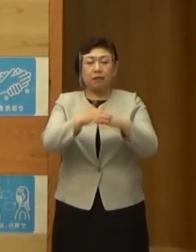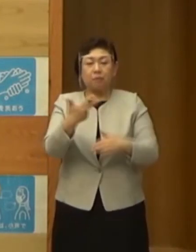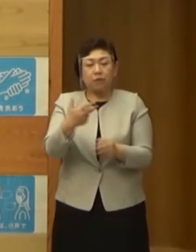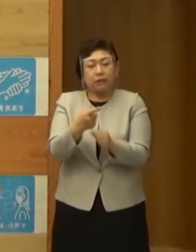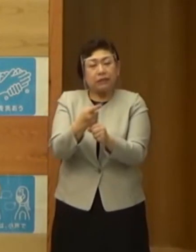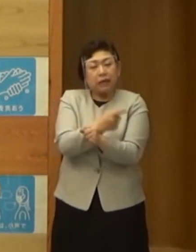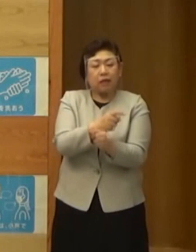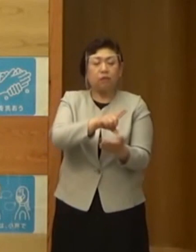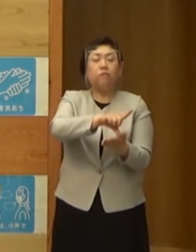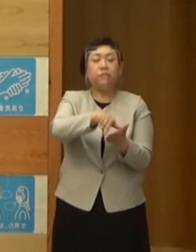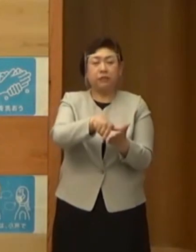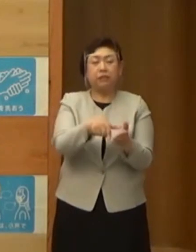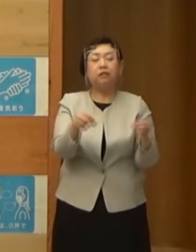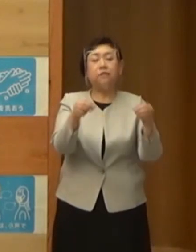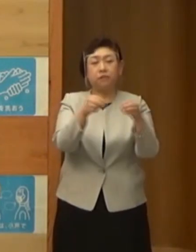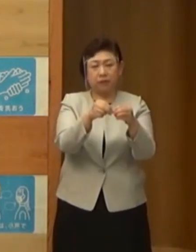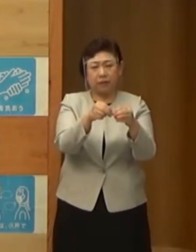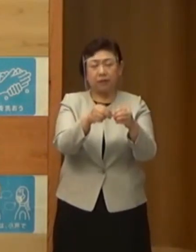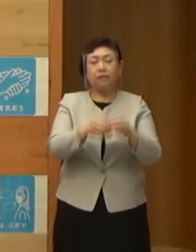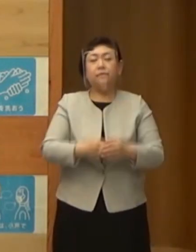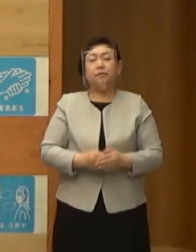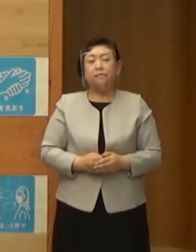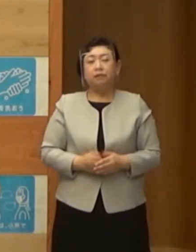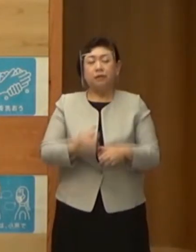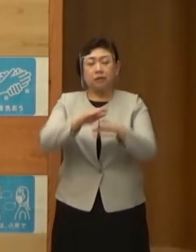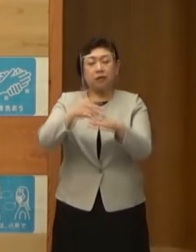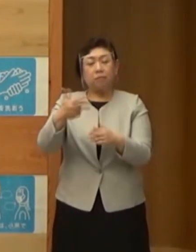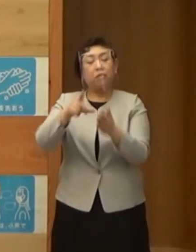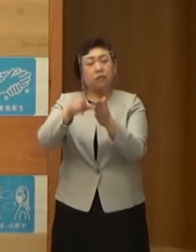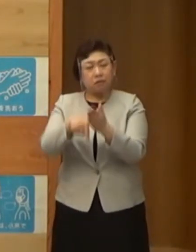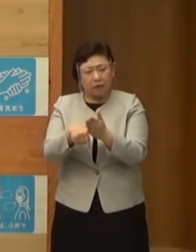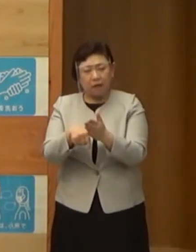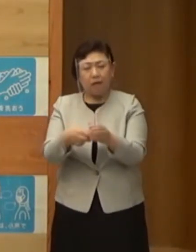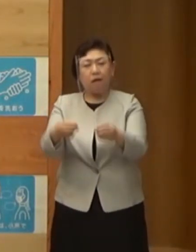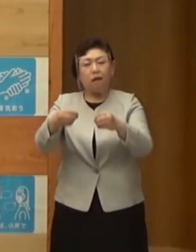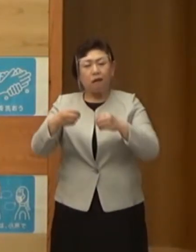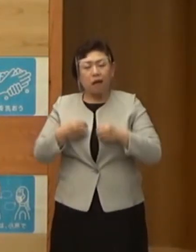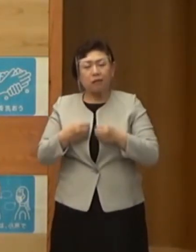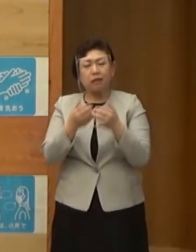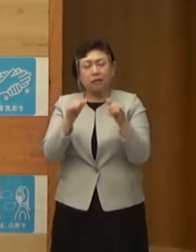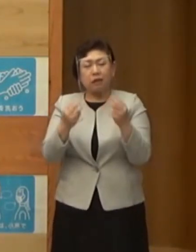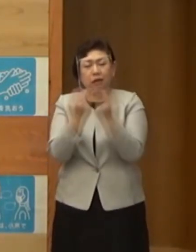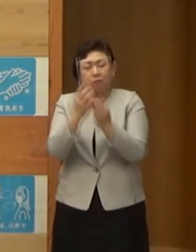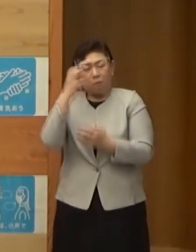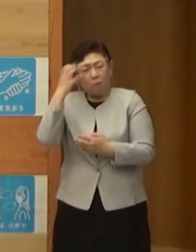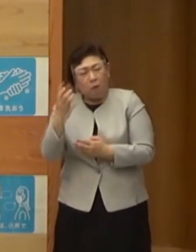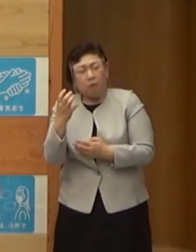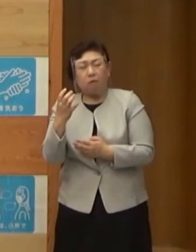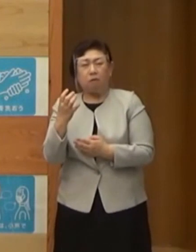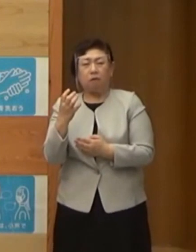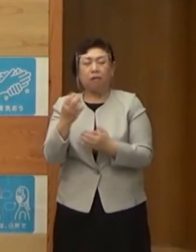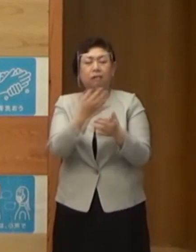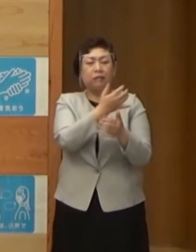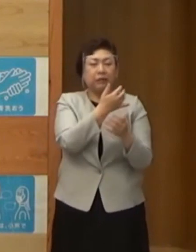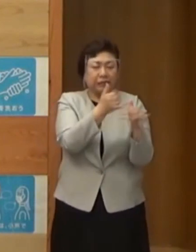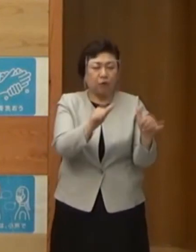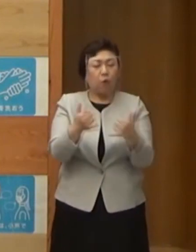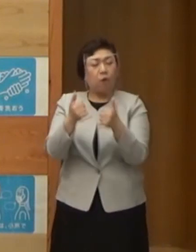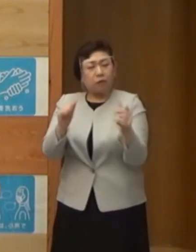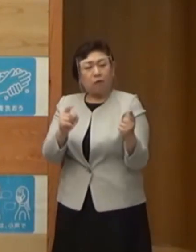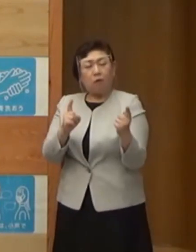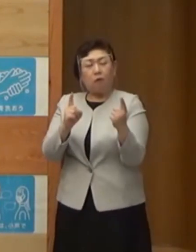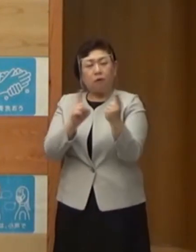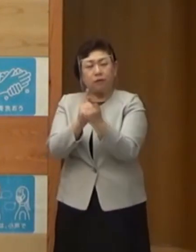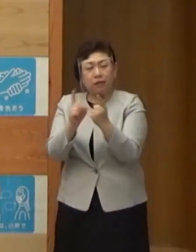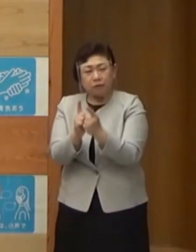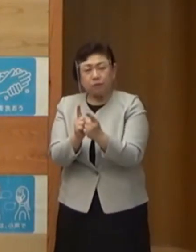以外の地域についてであります。札幌市は厳しい感染状況を踏まえ人と人との接触を